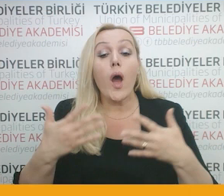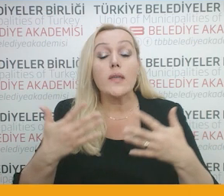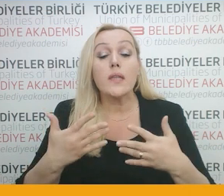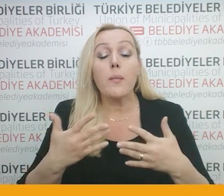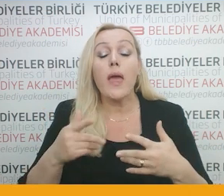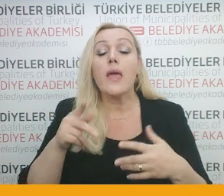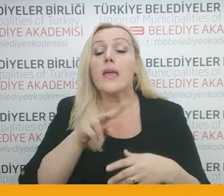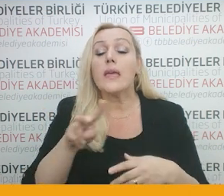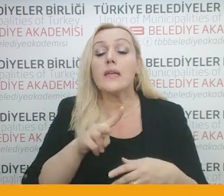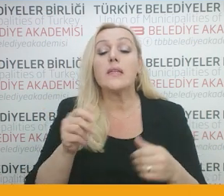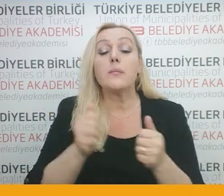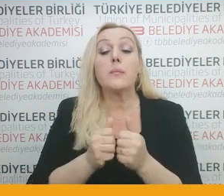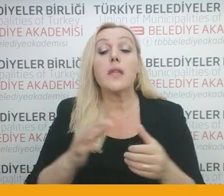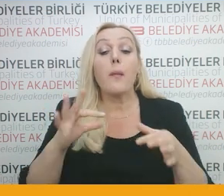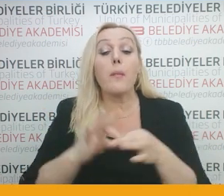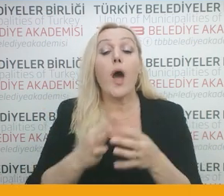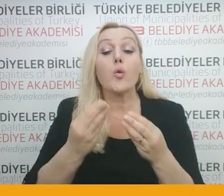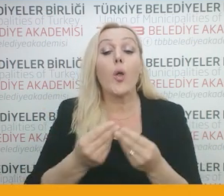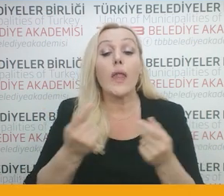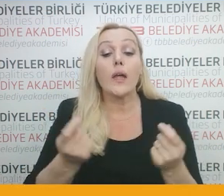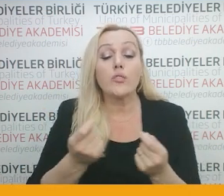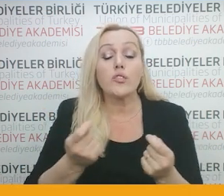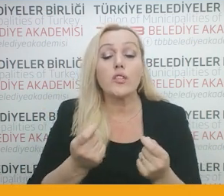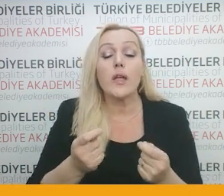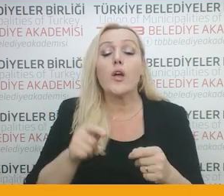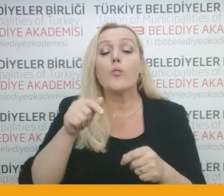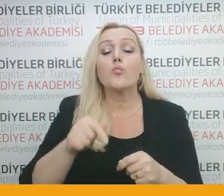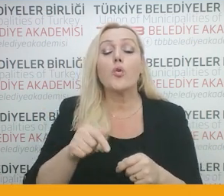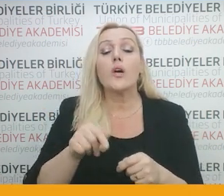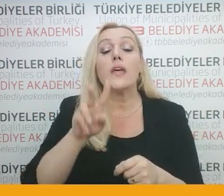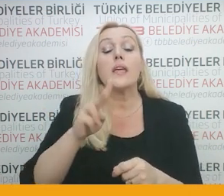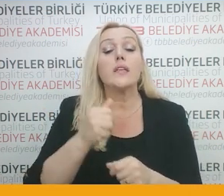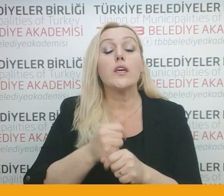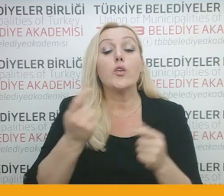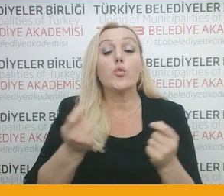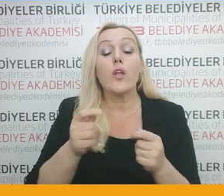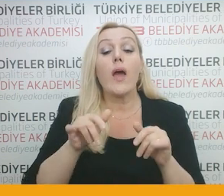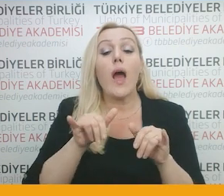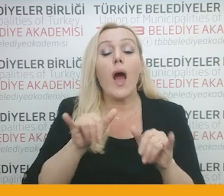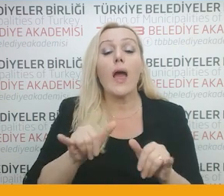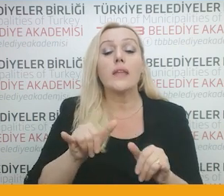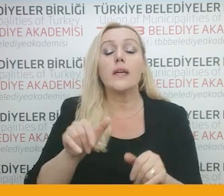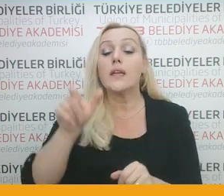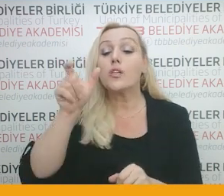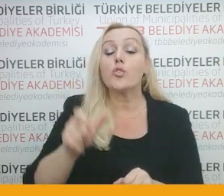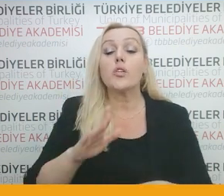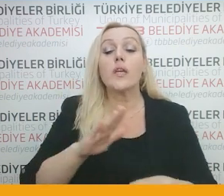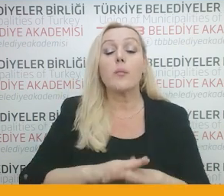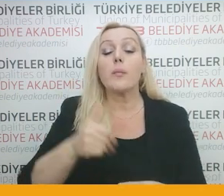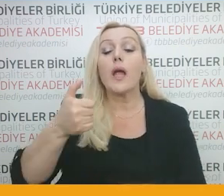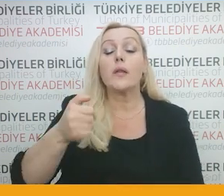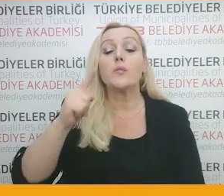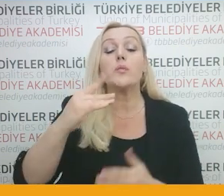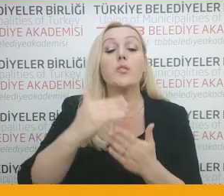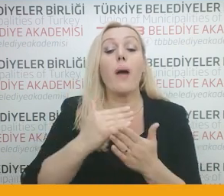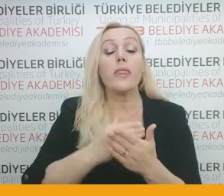çalışır. Malzemetler göreviyle muhasebe yetkisi aynı kişide birleşebilir. Bunların detayını 61.